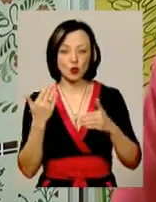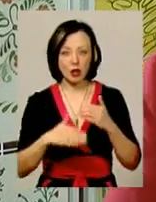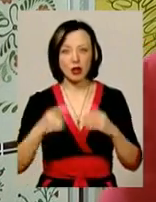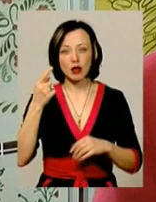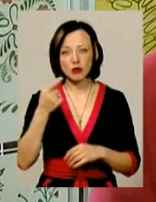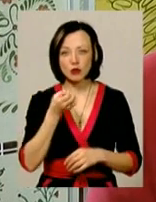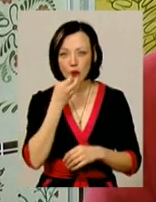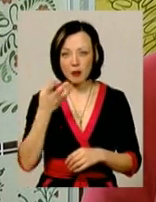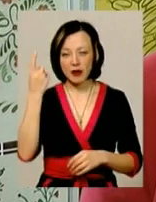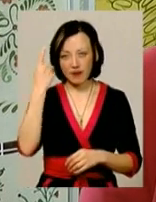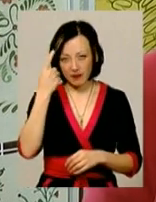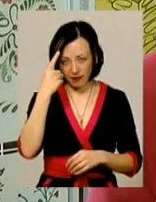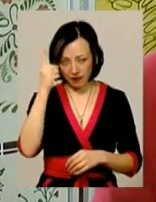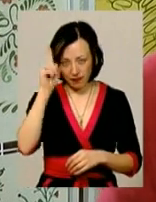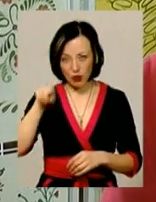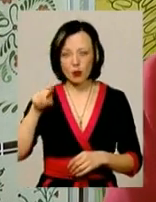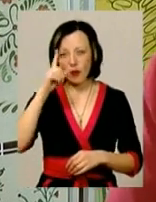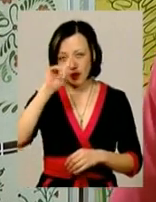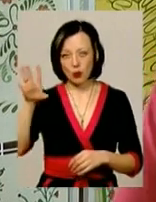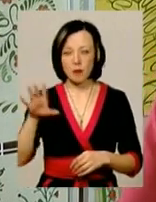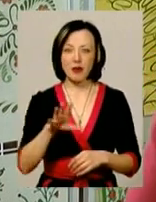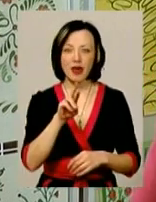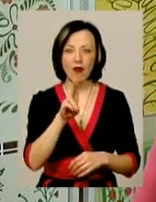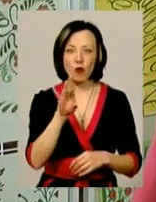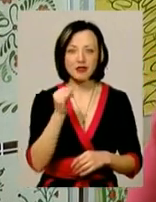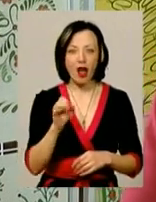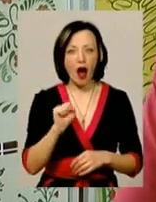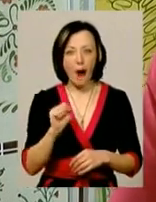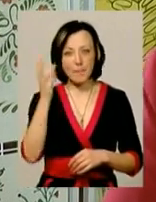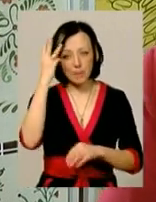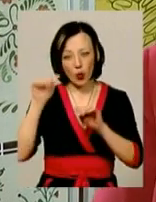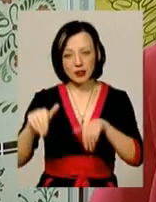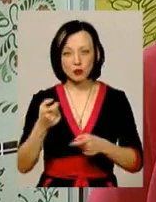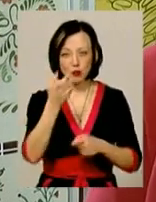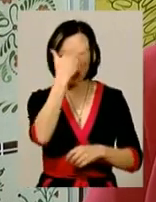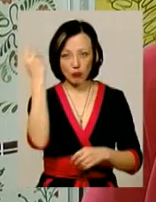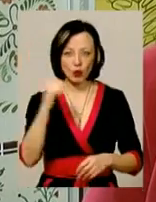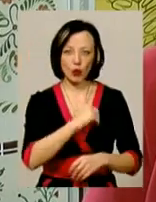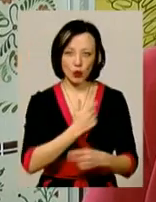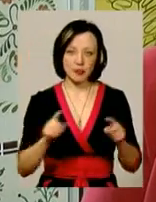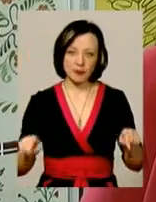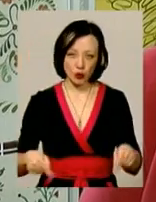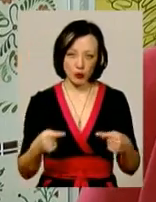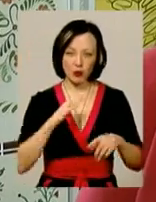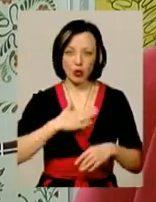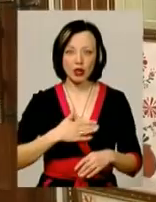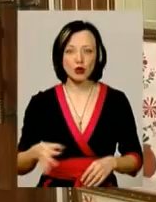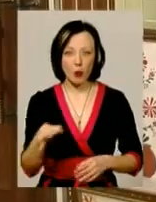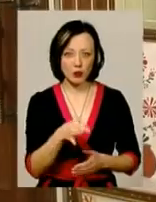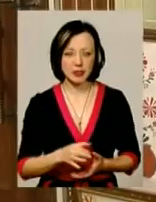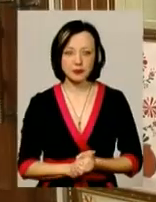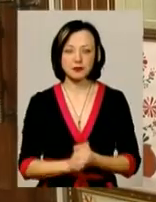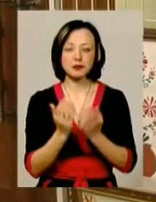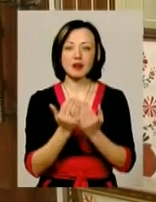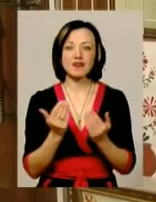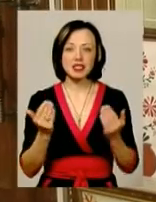добре Яворівський розпис, а от Подільський розпис, він мало відомий, він трохи забутий, і ми хочемо його відродити в нашій області.